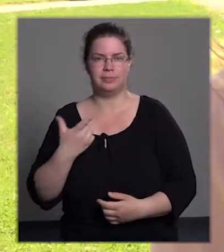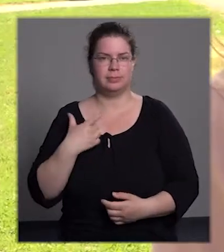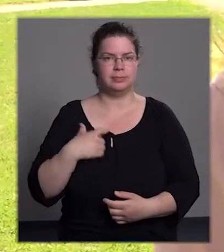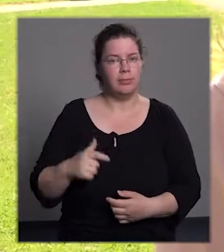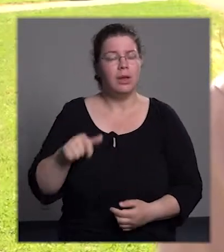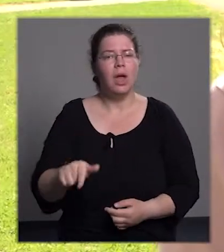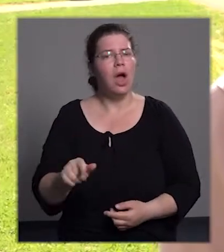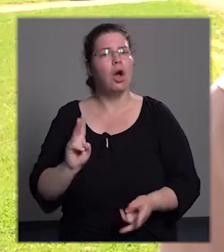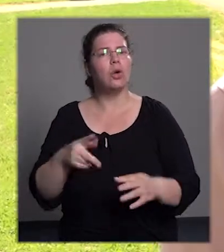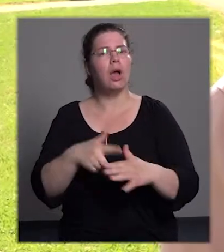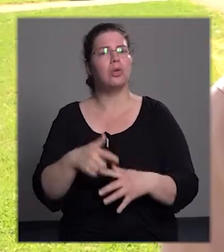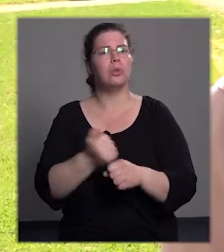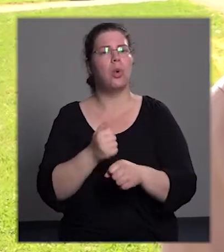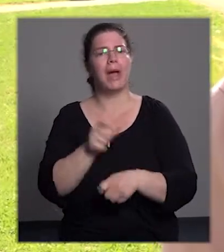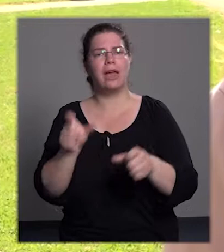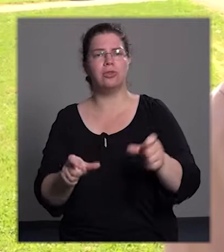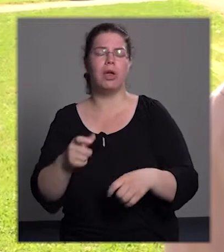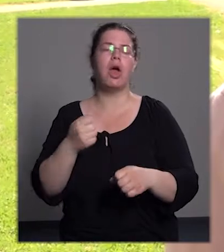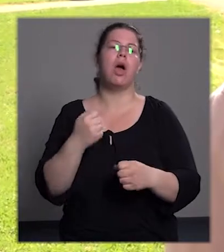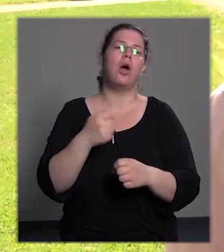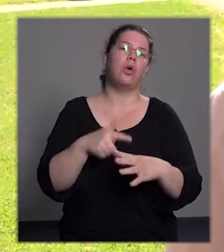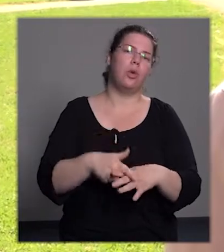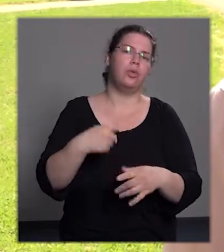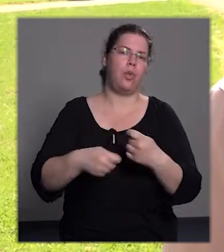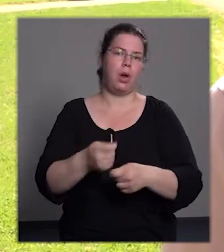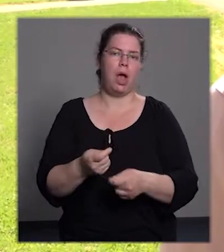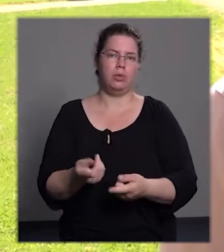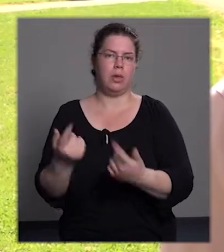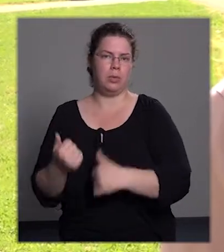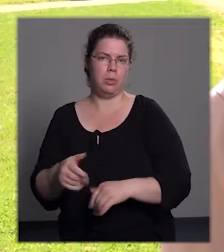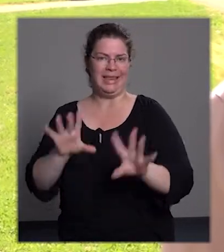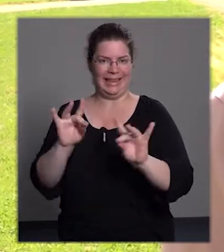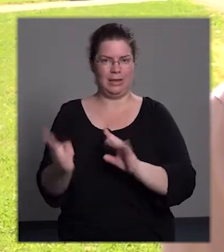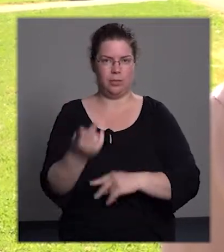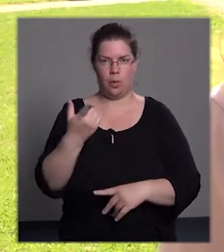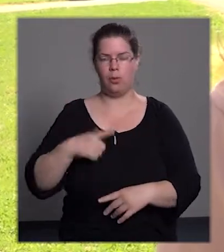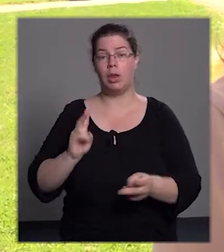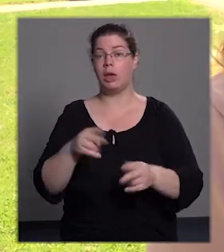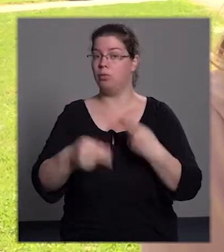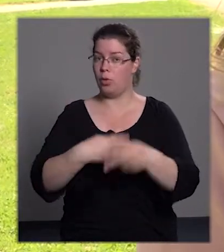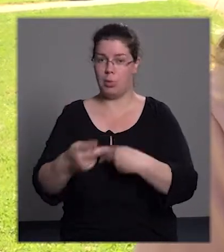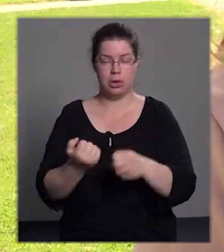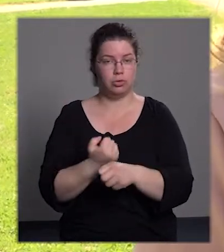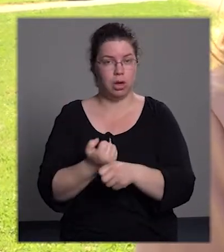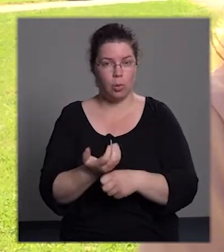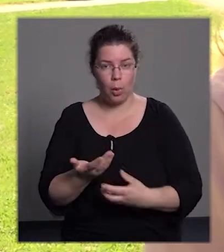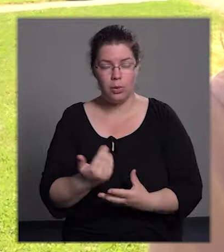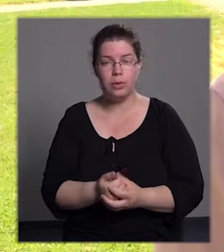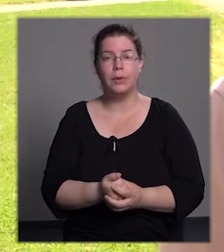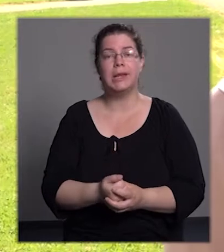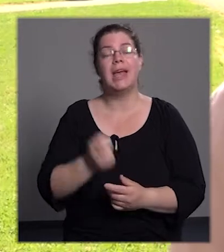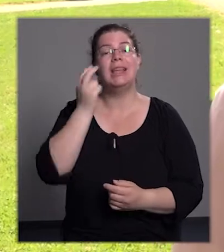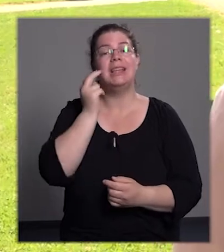a közmunkások közül, közfoglalkoztatottak közül egy 10 fő volt, aki folyamatosan dolgozott. Az